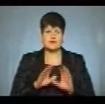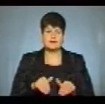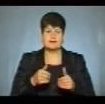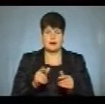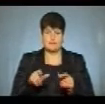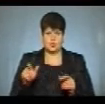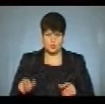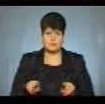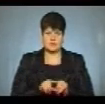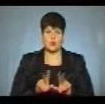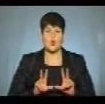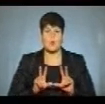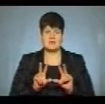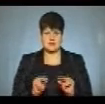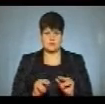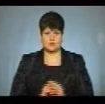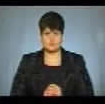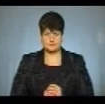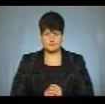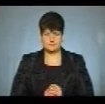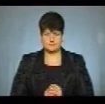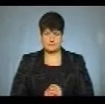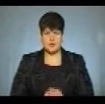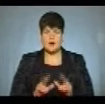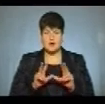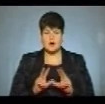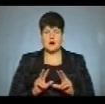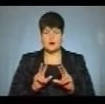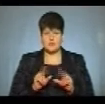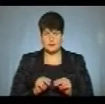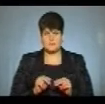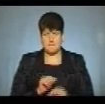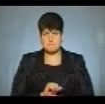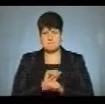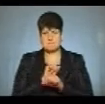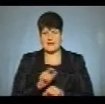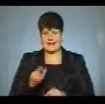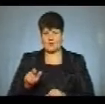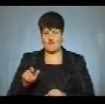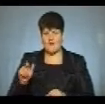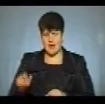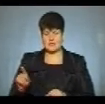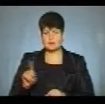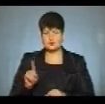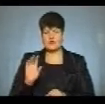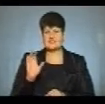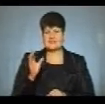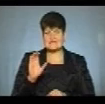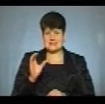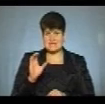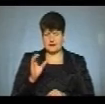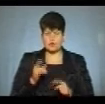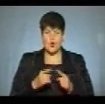перекрили дорогу, таку обіцянку. Погарантував пікетувальникам, що в середу